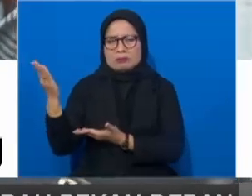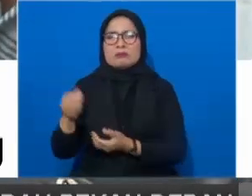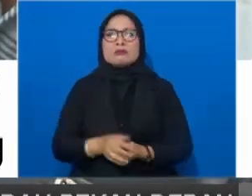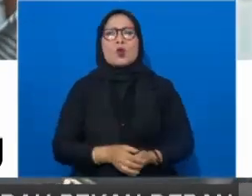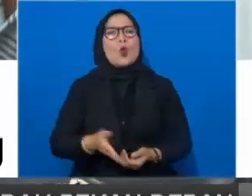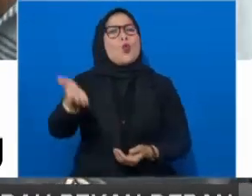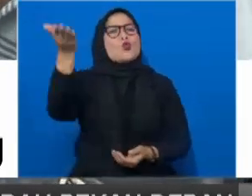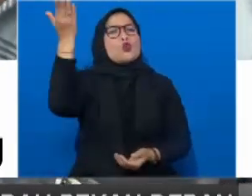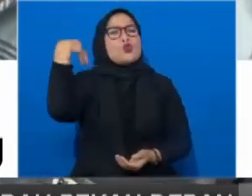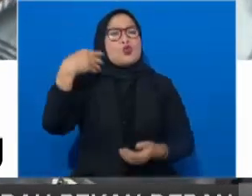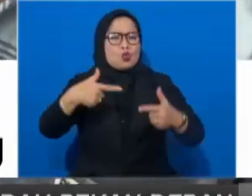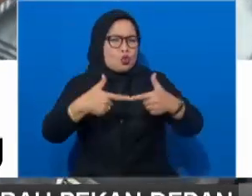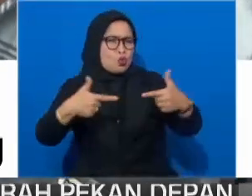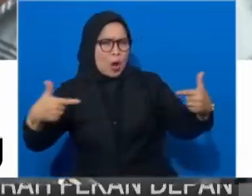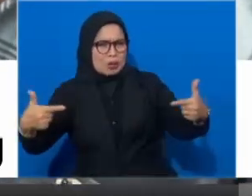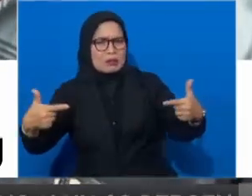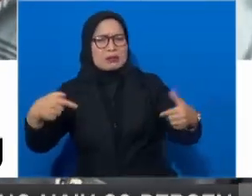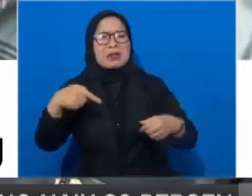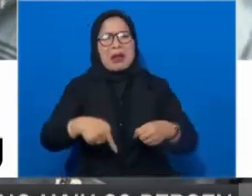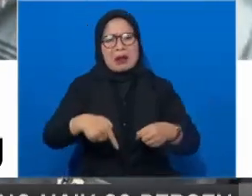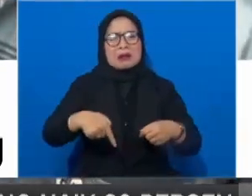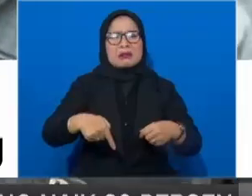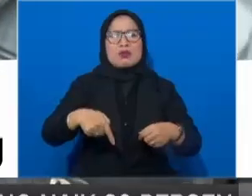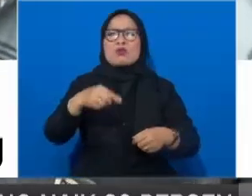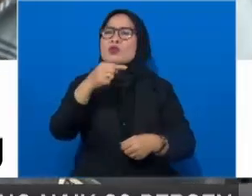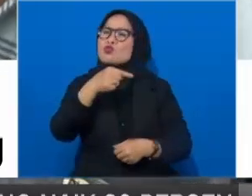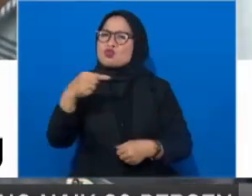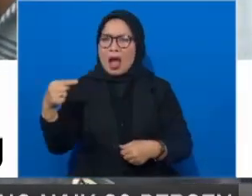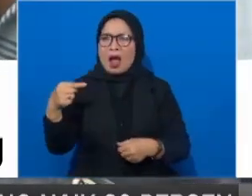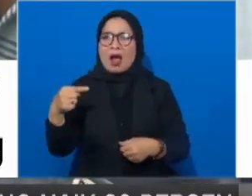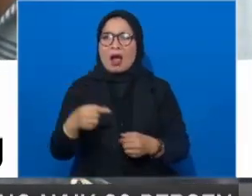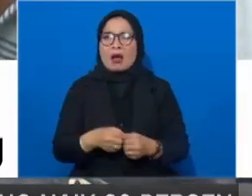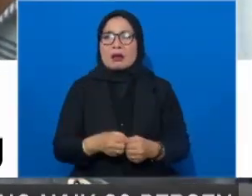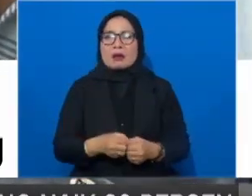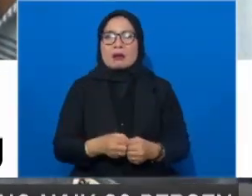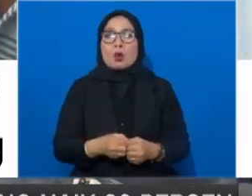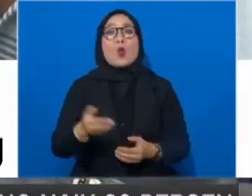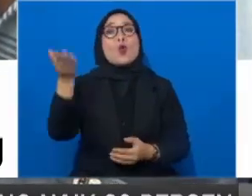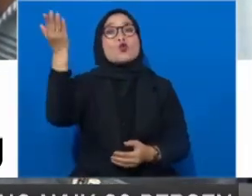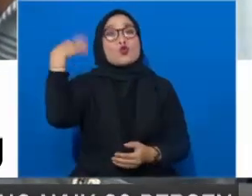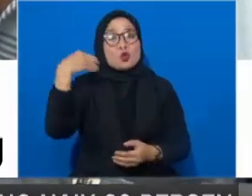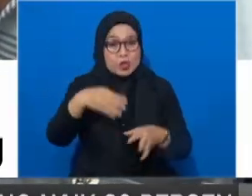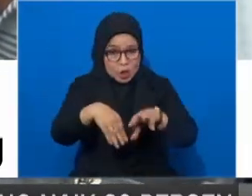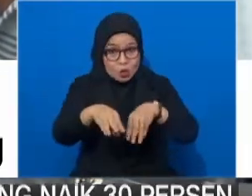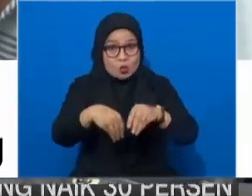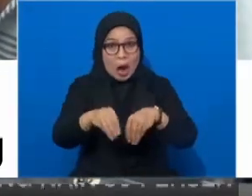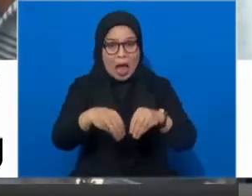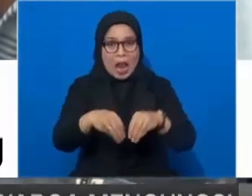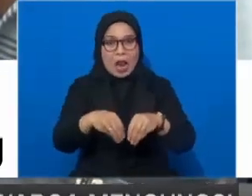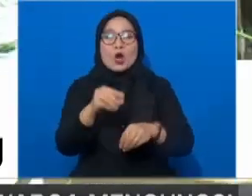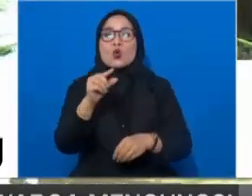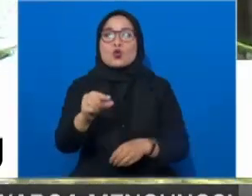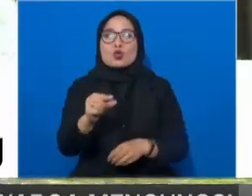sana. Ini tinggal ini aja yang tersisa dari keluarga. Enggak, itu dijual waktu itu kan emang kebutuhan ekonomi